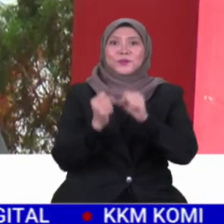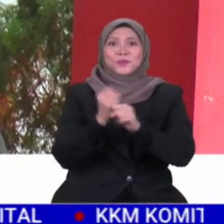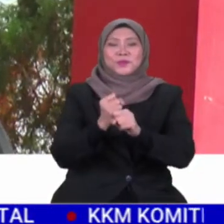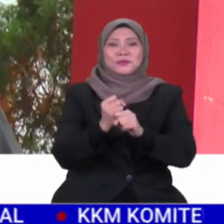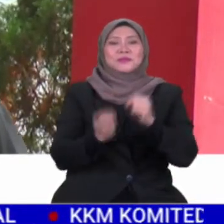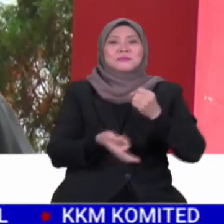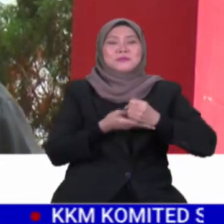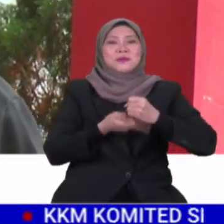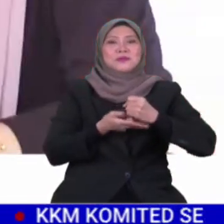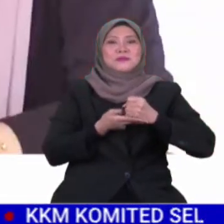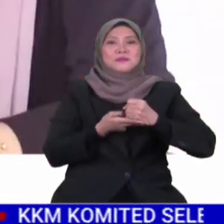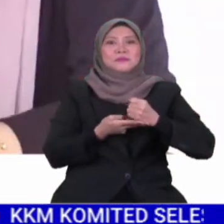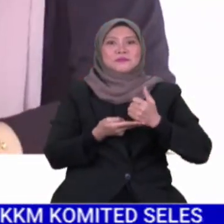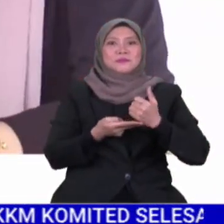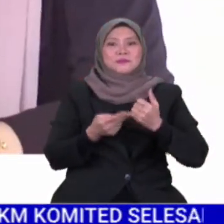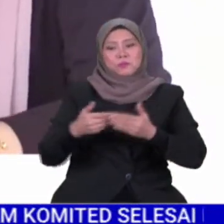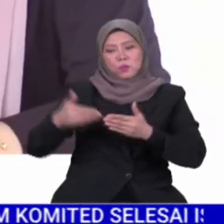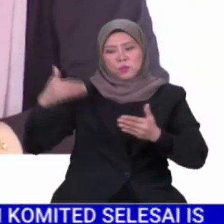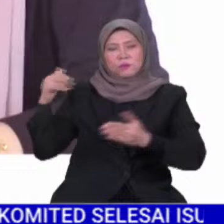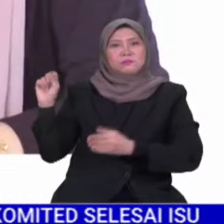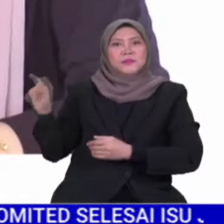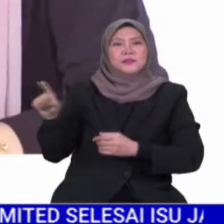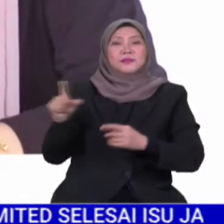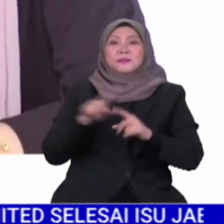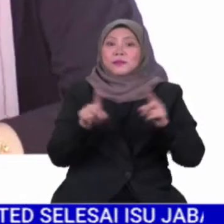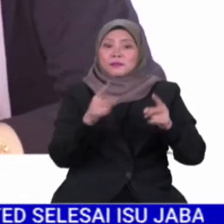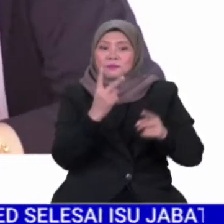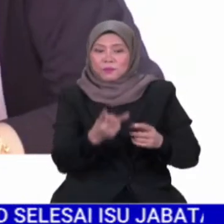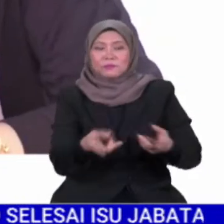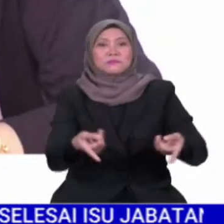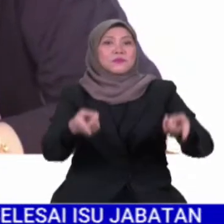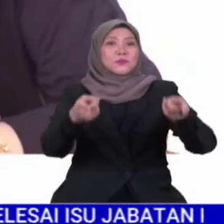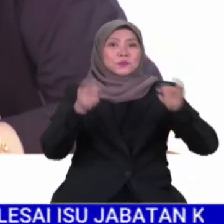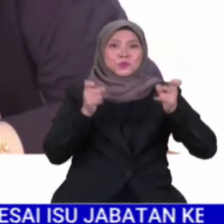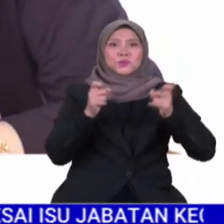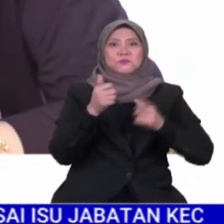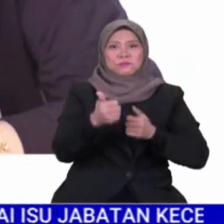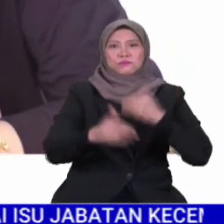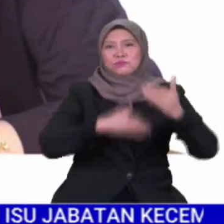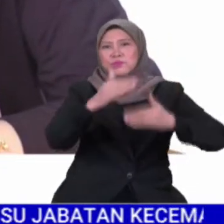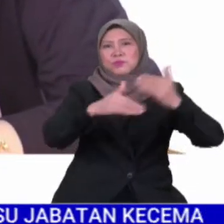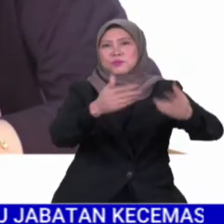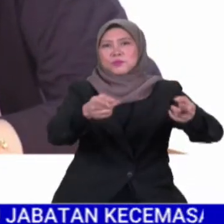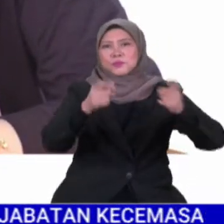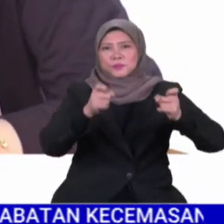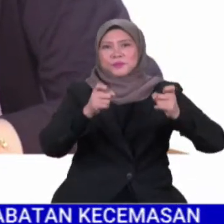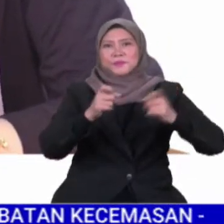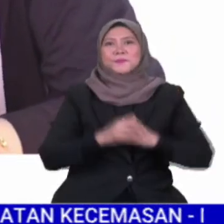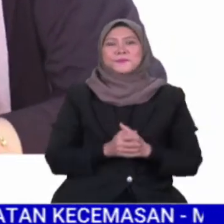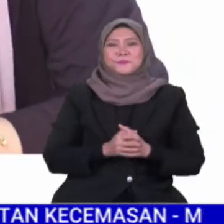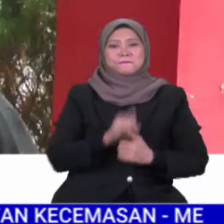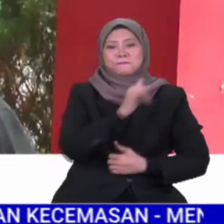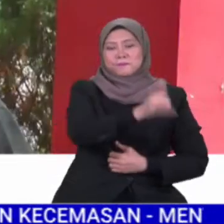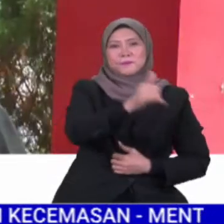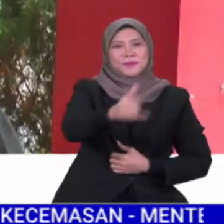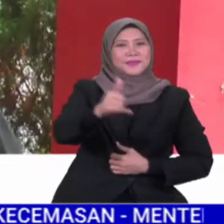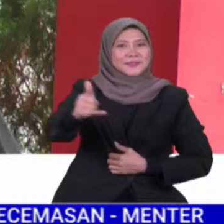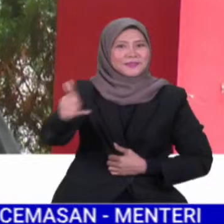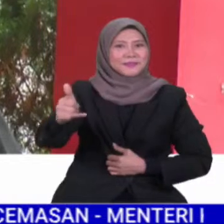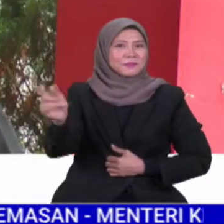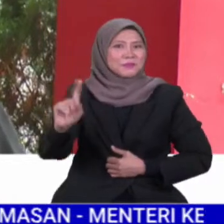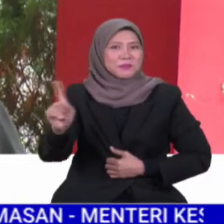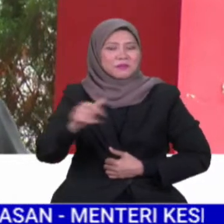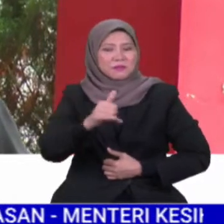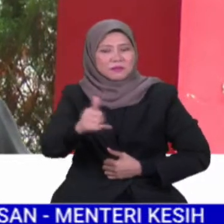lebih jimat daripada yang sebelum ni. Dan kelajuan je cukup tinggi, agak tinggi sebab ke mana-mana pun kita